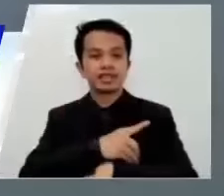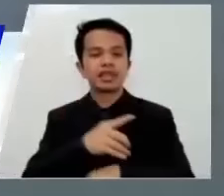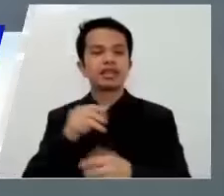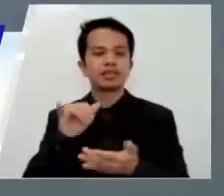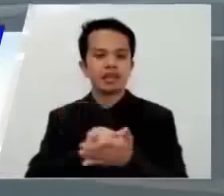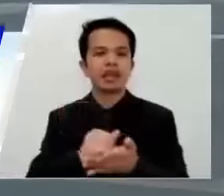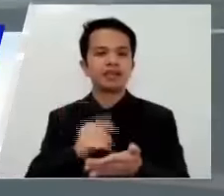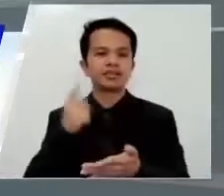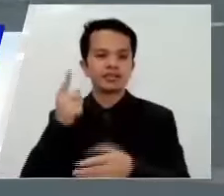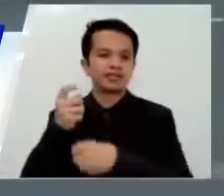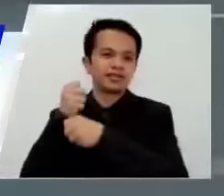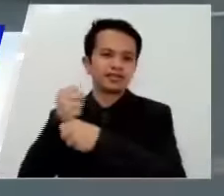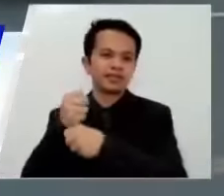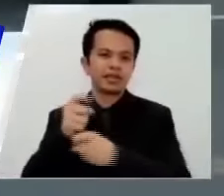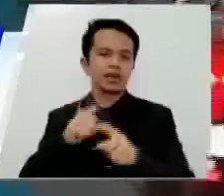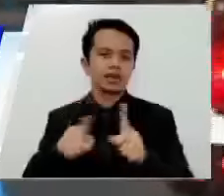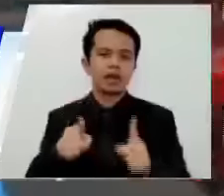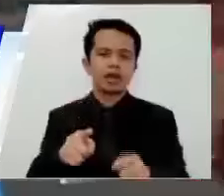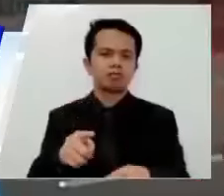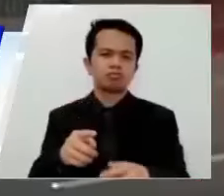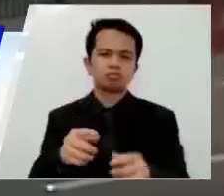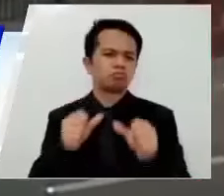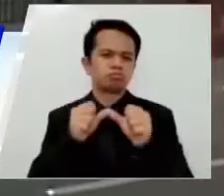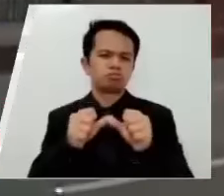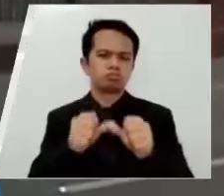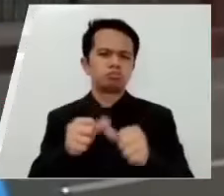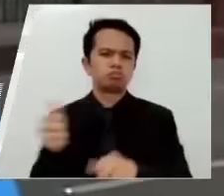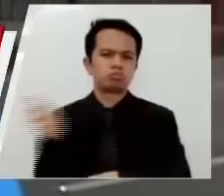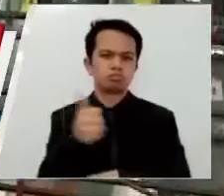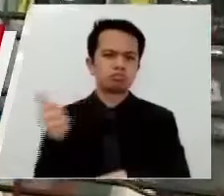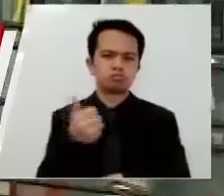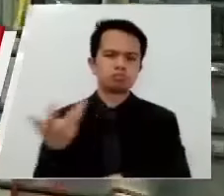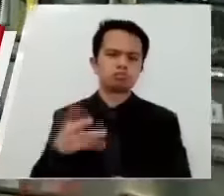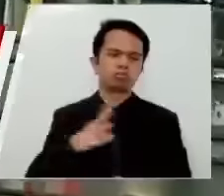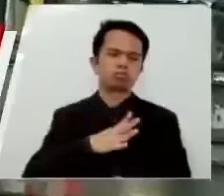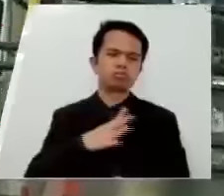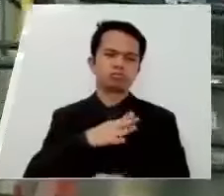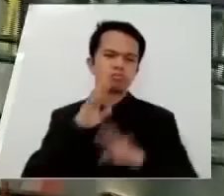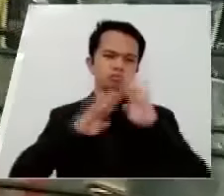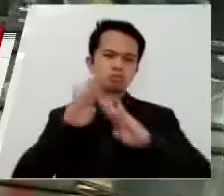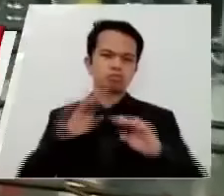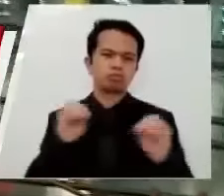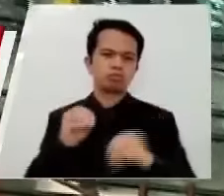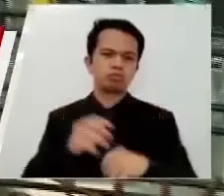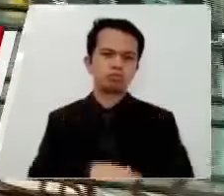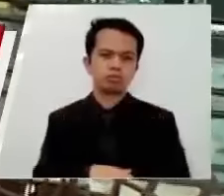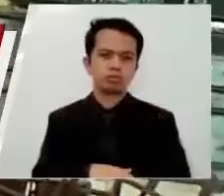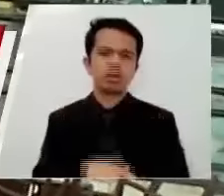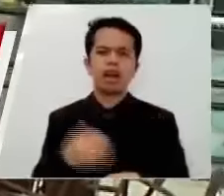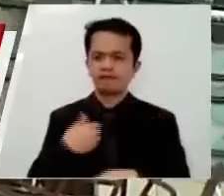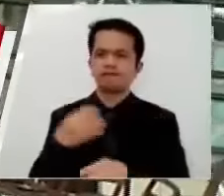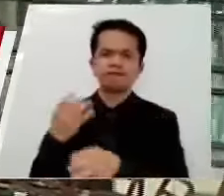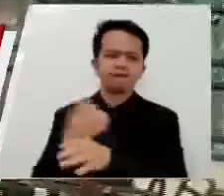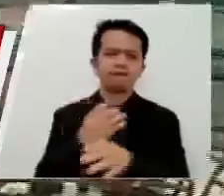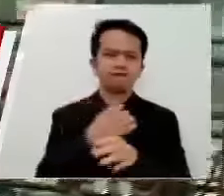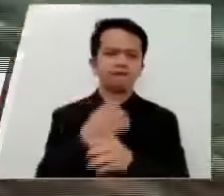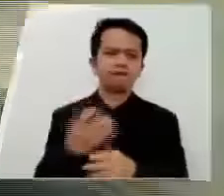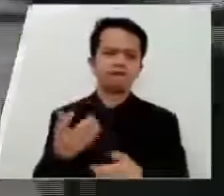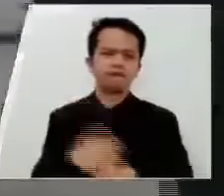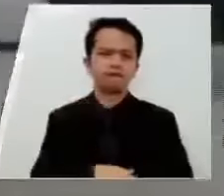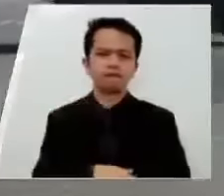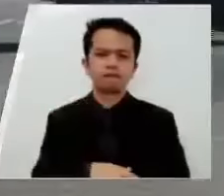ramdam ng ilang commuter sa Metro Manila. Okay naman, wala mga problema. Wala na po mong sasakyan, bibira lang